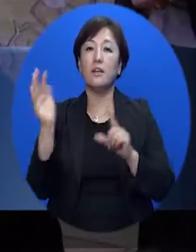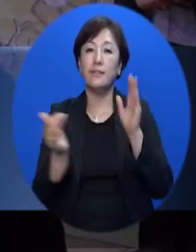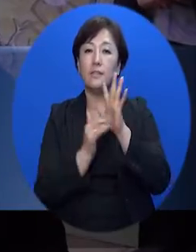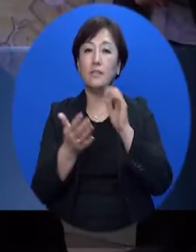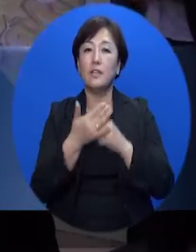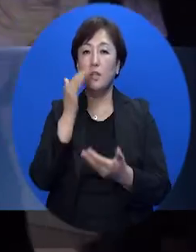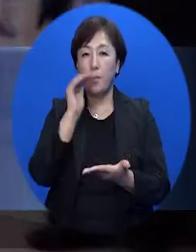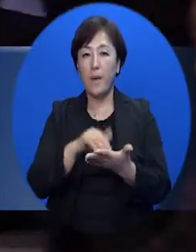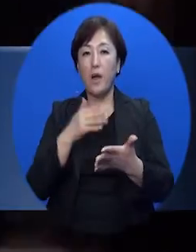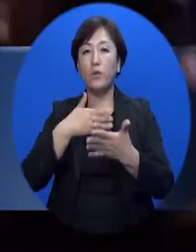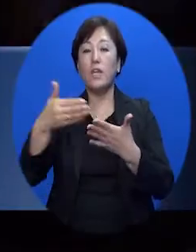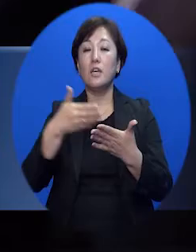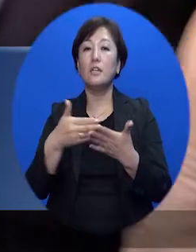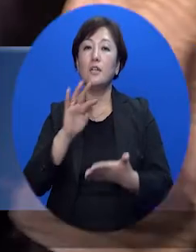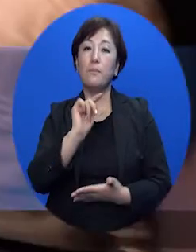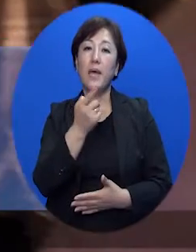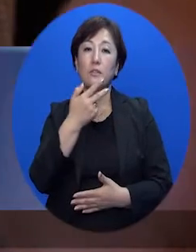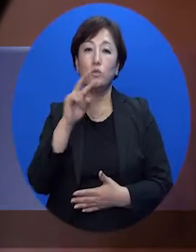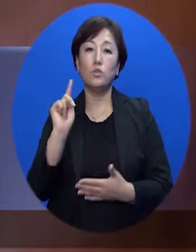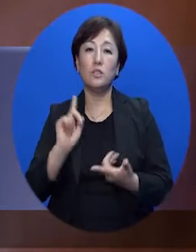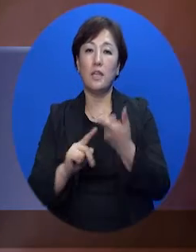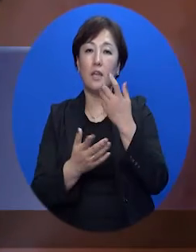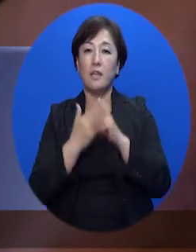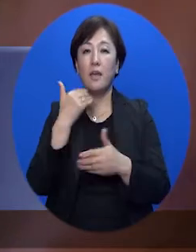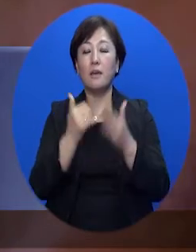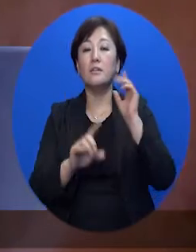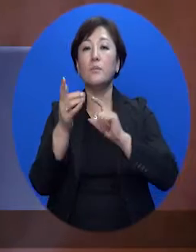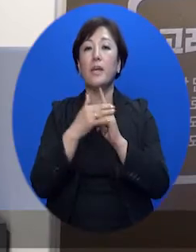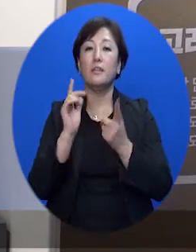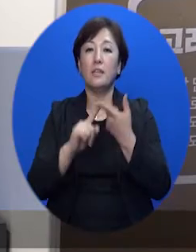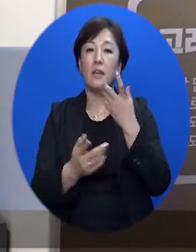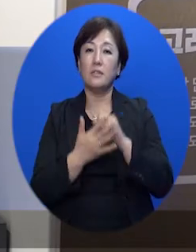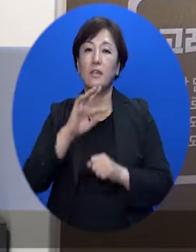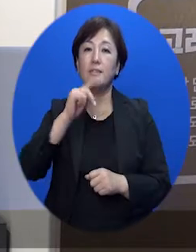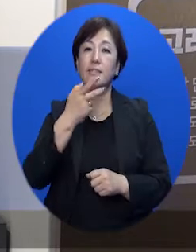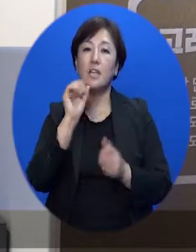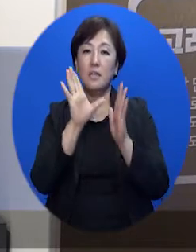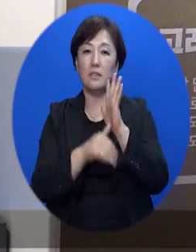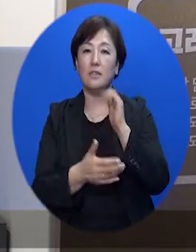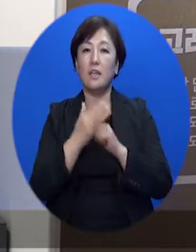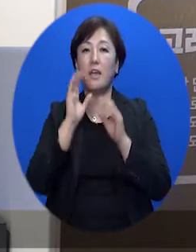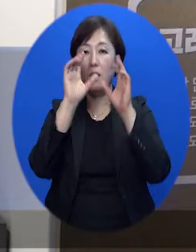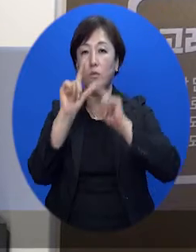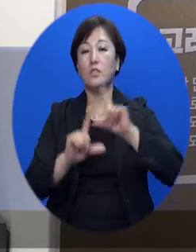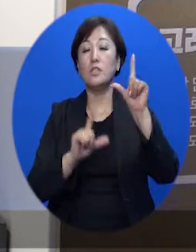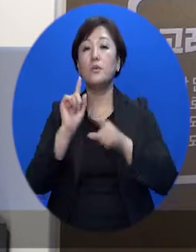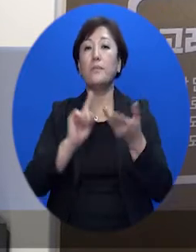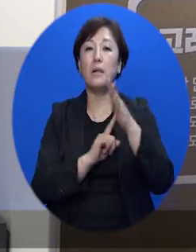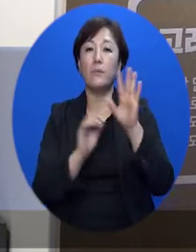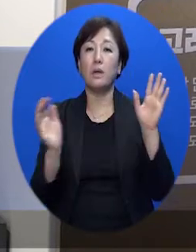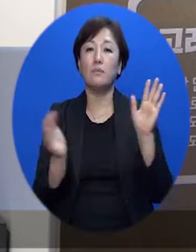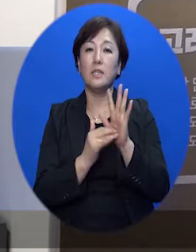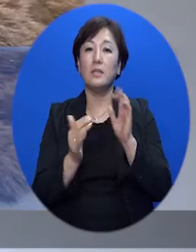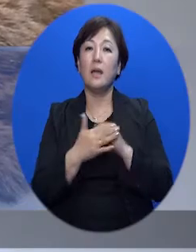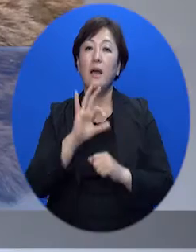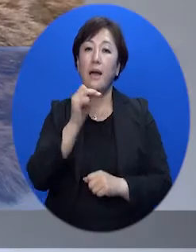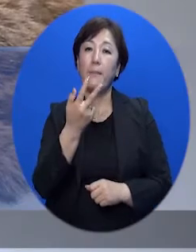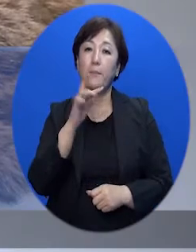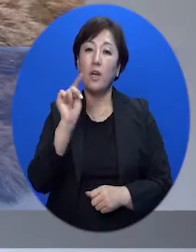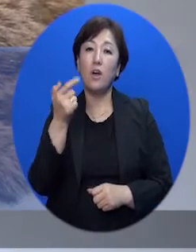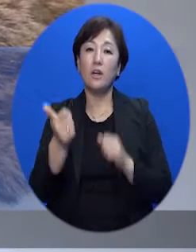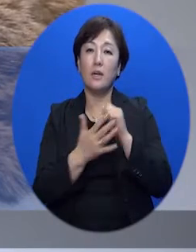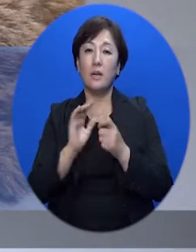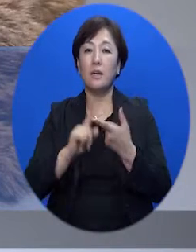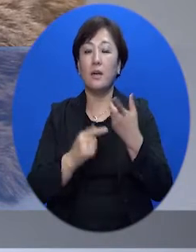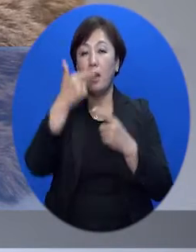바위 그림인 반구대 암각화를 통해 선사시대의 사냥 암각화를 소개합니다. 암각화 박물관 관계자는